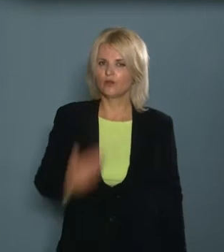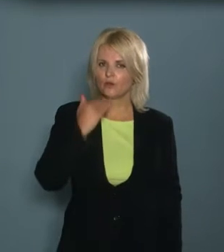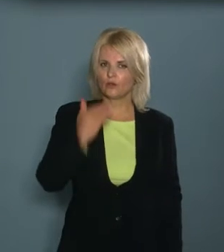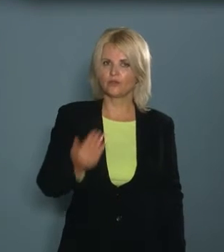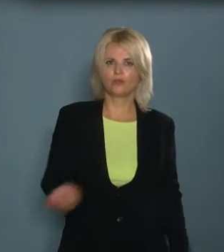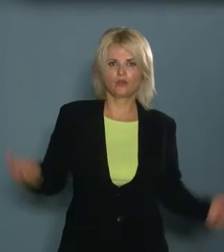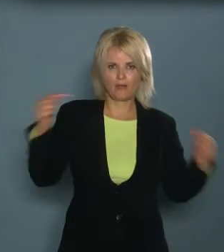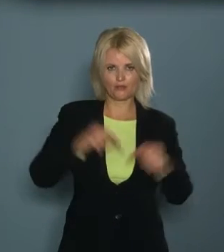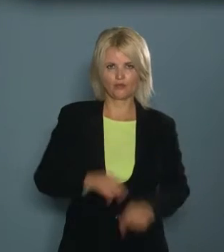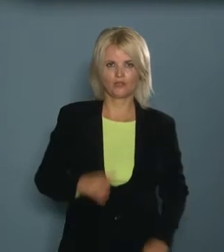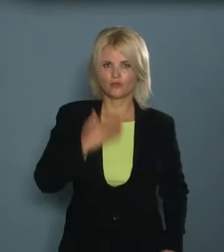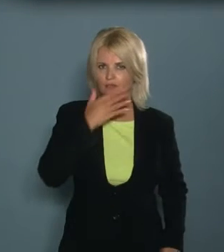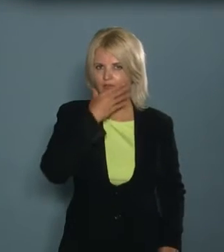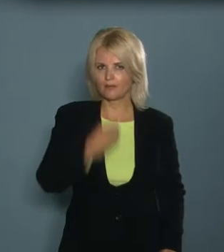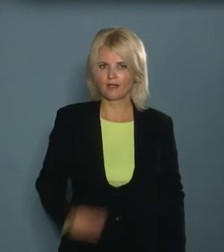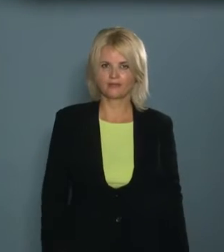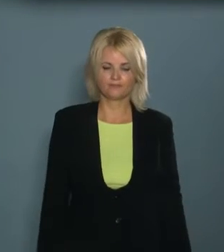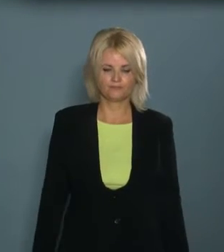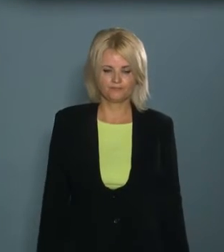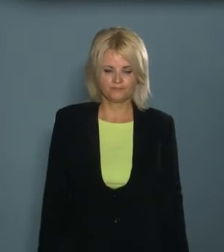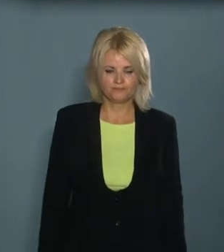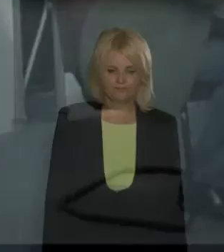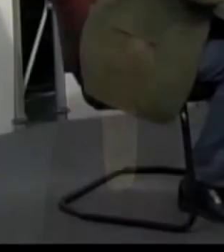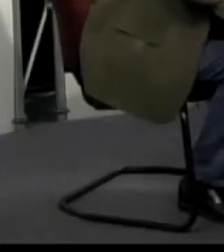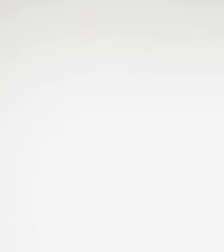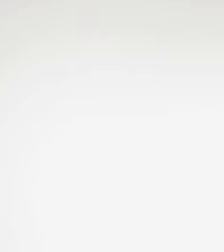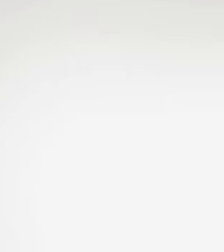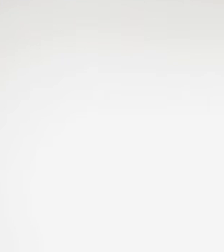Köszönjük szépen. Jöjjön máskor is. Köszönöm szépen én is a lehetőséget.